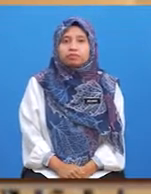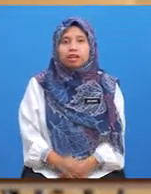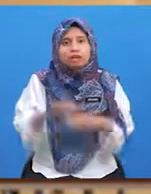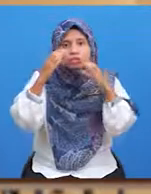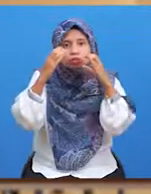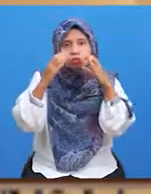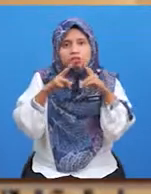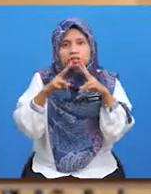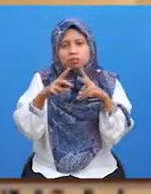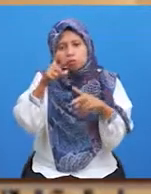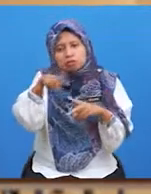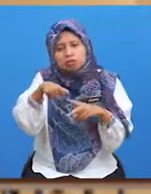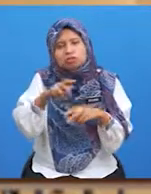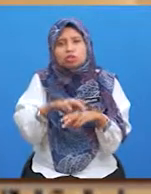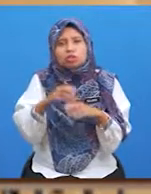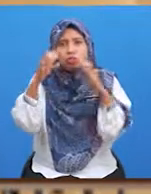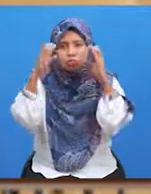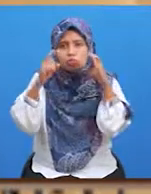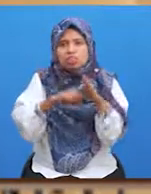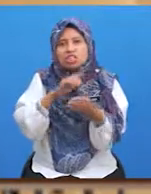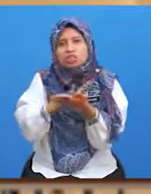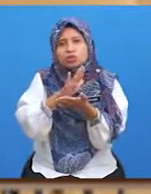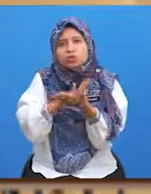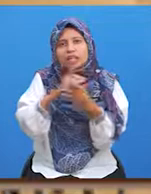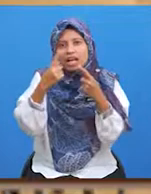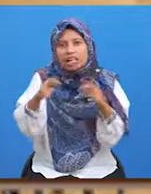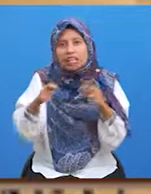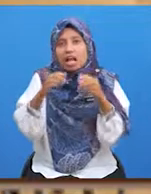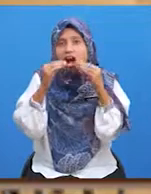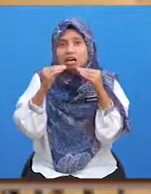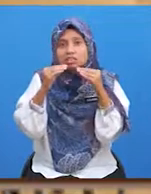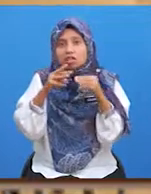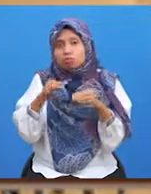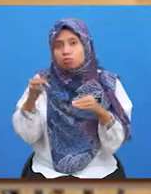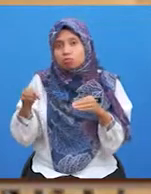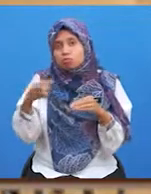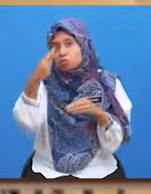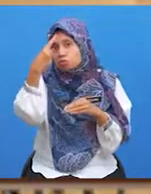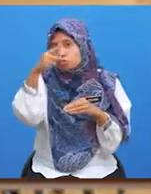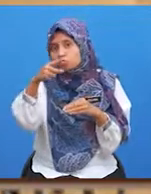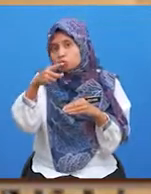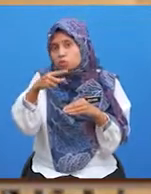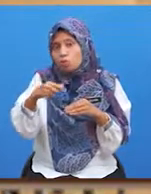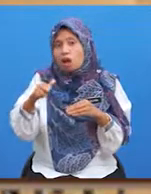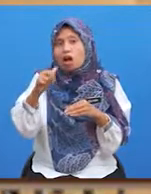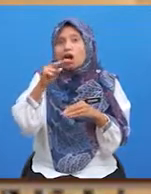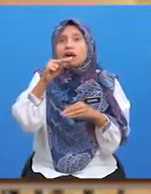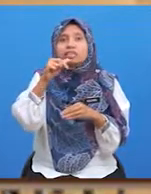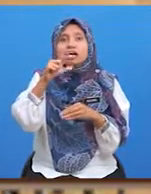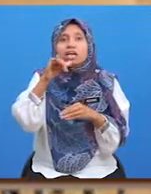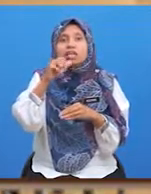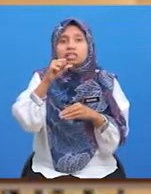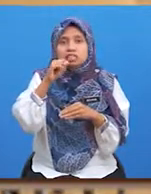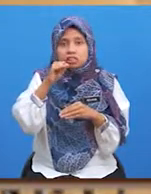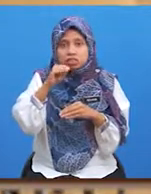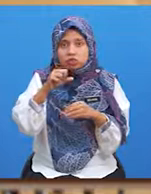Cikgu sangat pasti, guru di sekolah telah mengajar murid-murid untuk menganalisis soalan